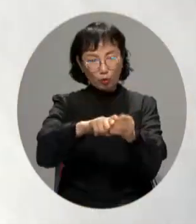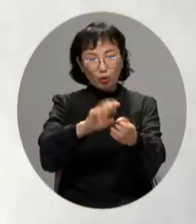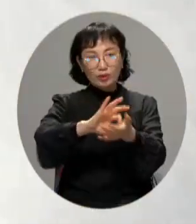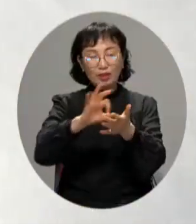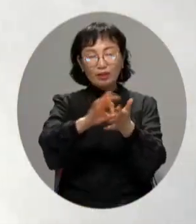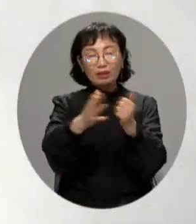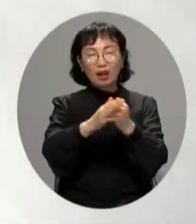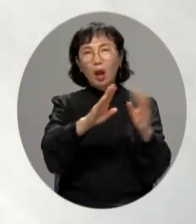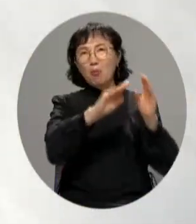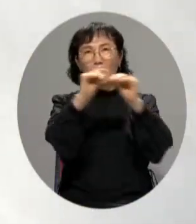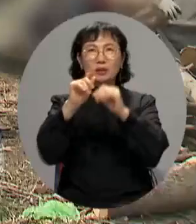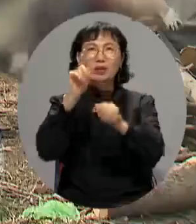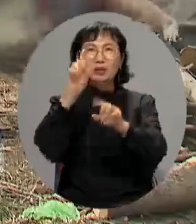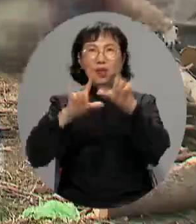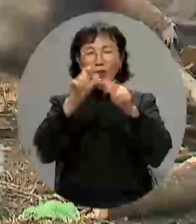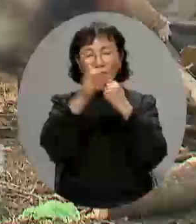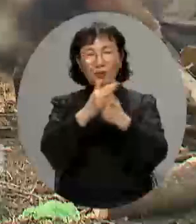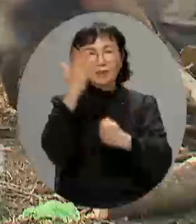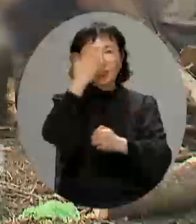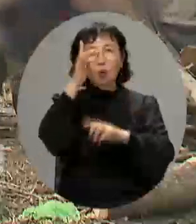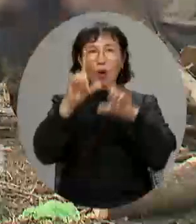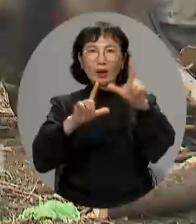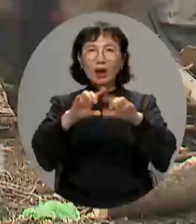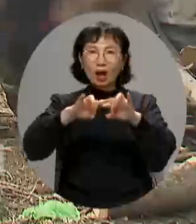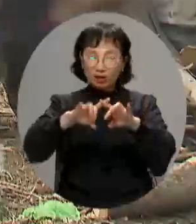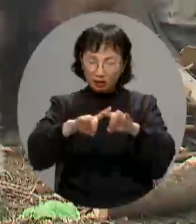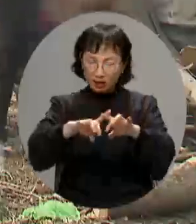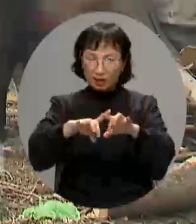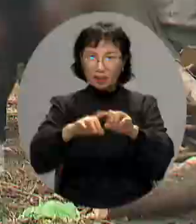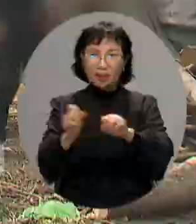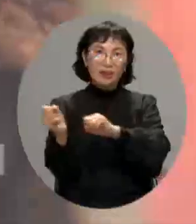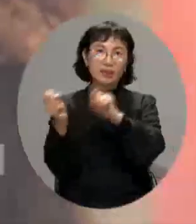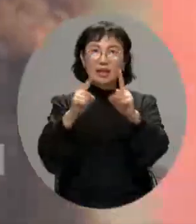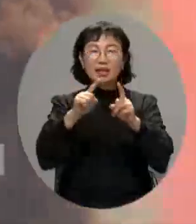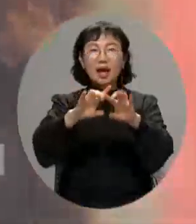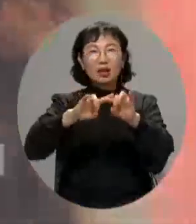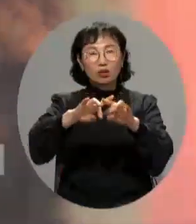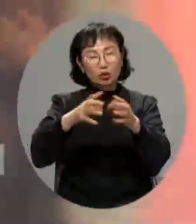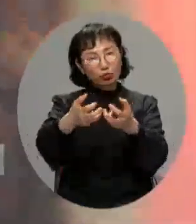상황. 과연 친환경 에너지, 재생에너지로 분류하는 것이